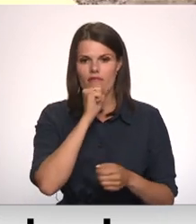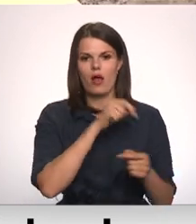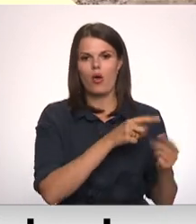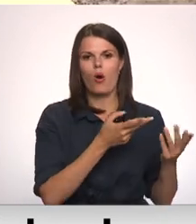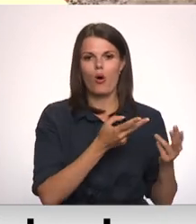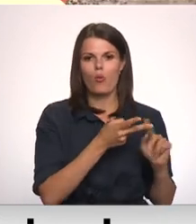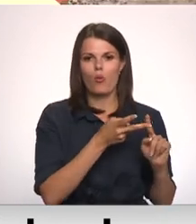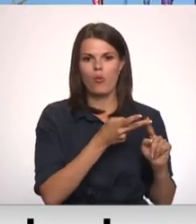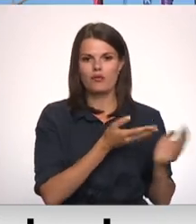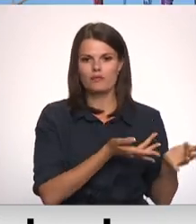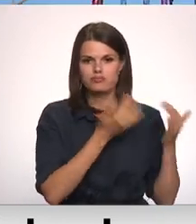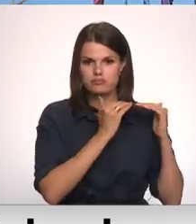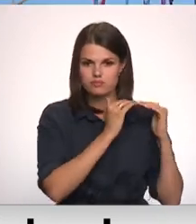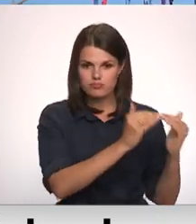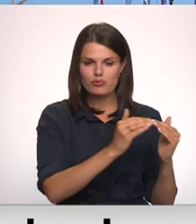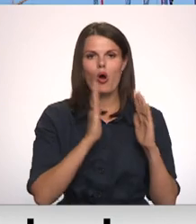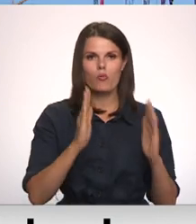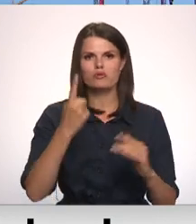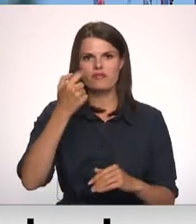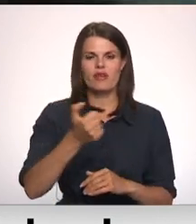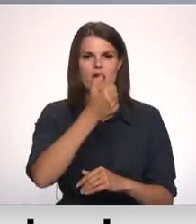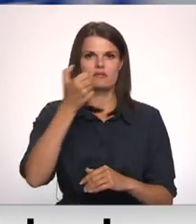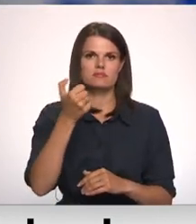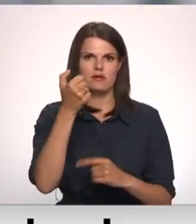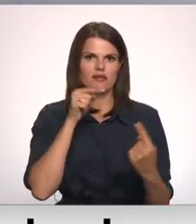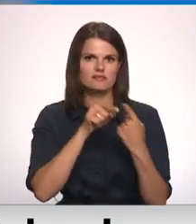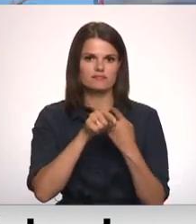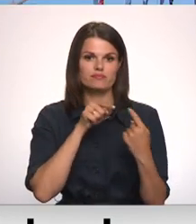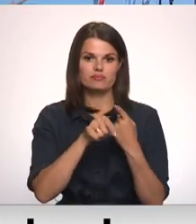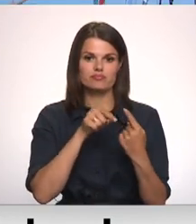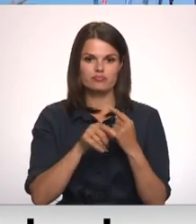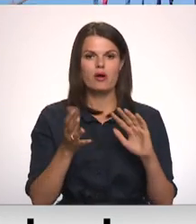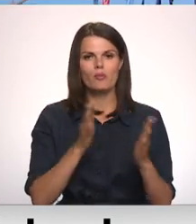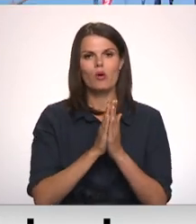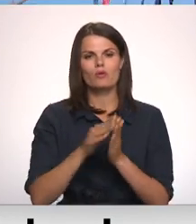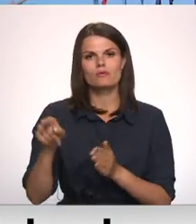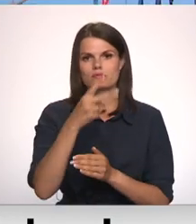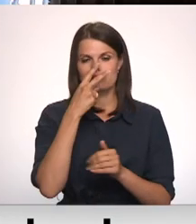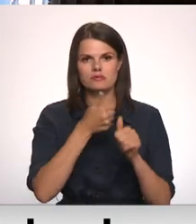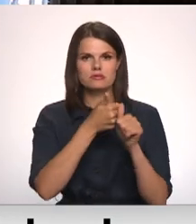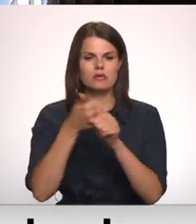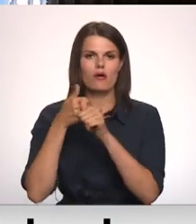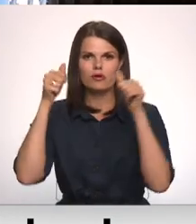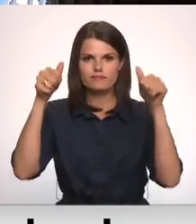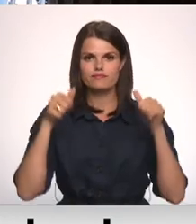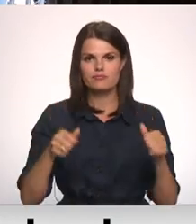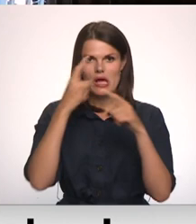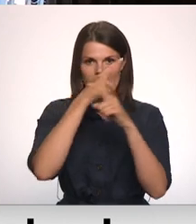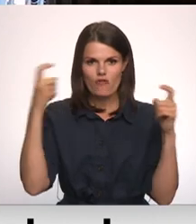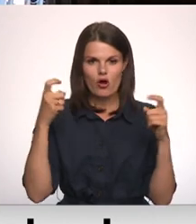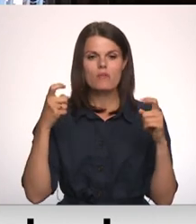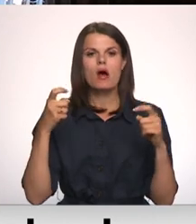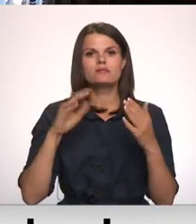pusi. Tas būs vairākā gada. Autotransporta vadītāji un iedzīvotāji aicināti sekot līdzi pilsētvidē izvietotajām norādēm un